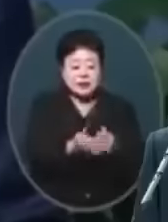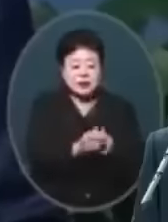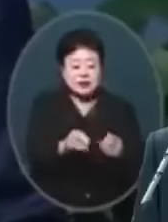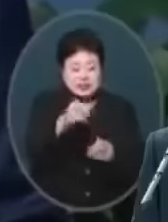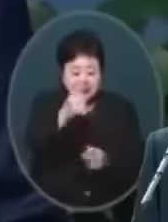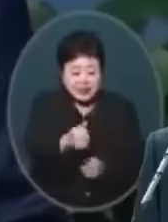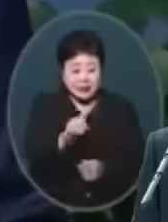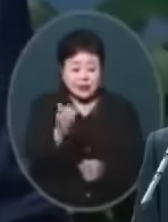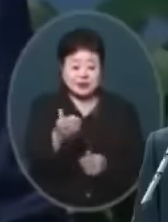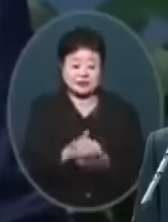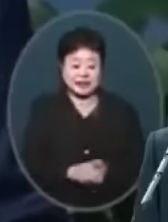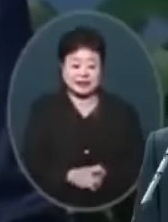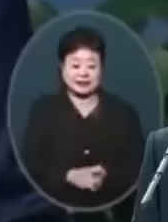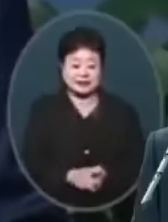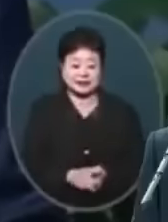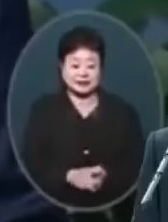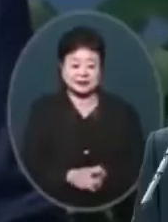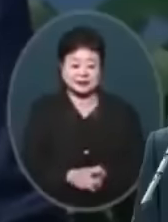제사장이 되어 있는 것입니다.